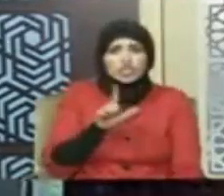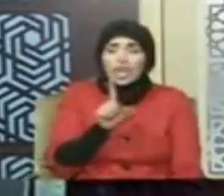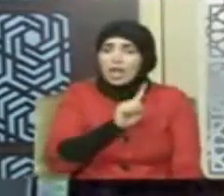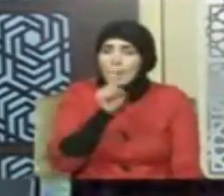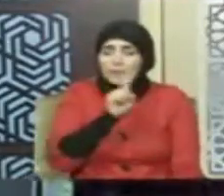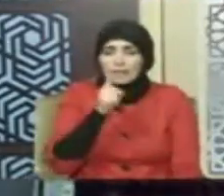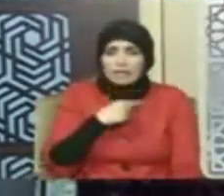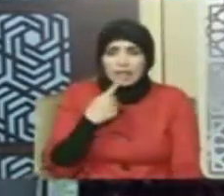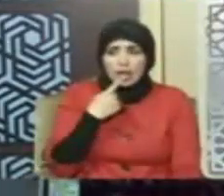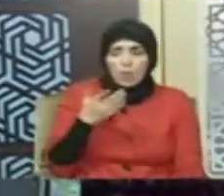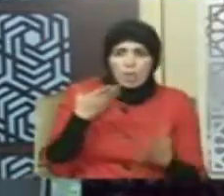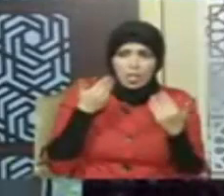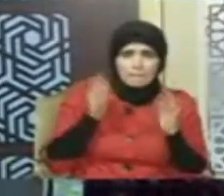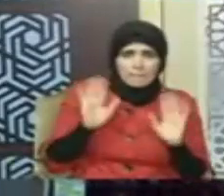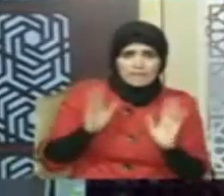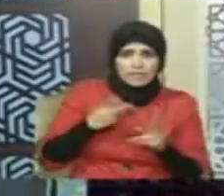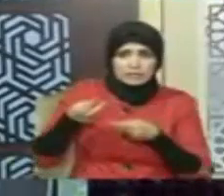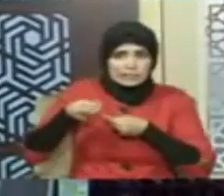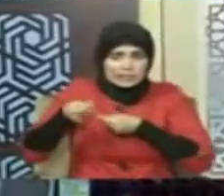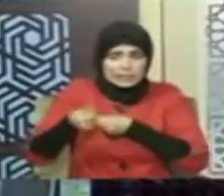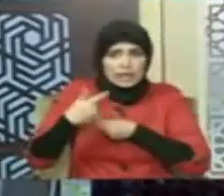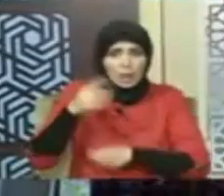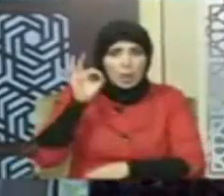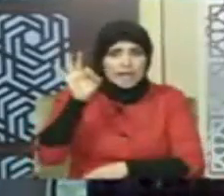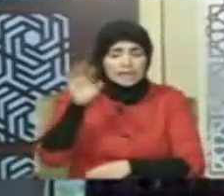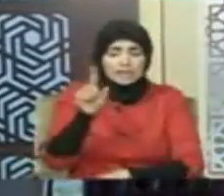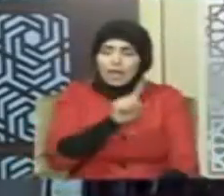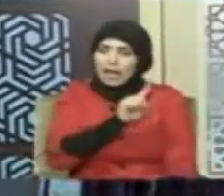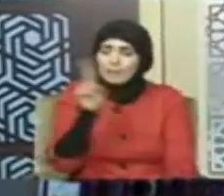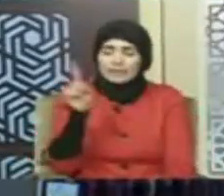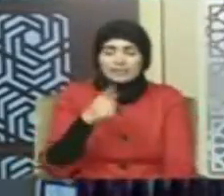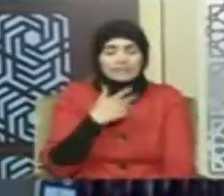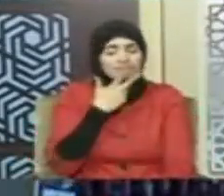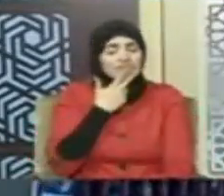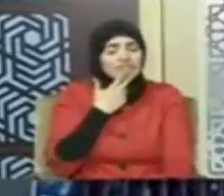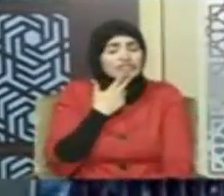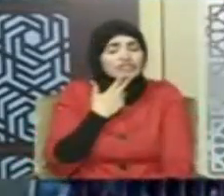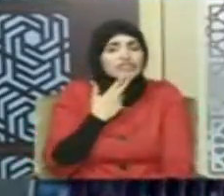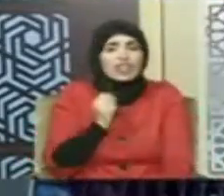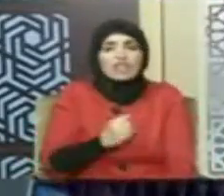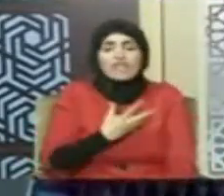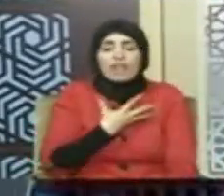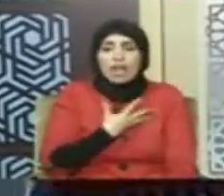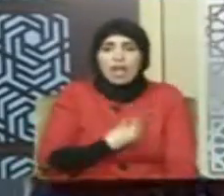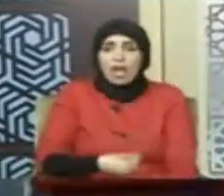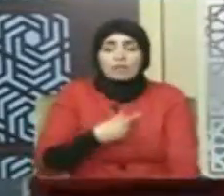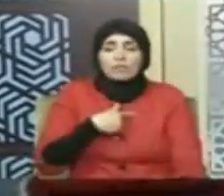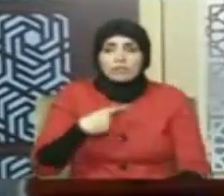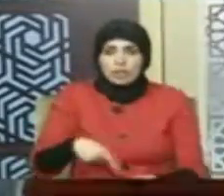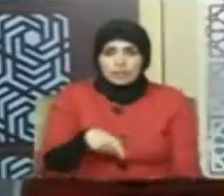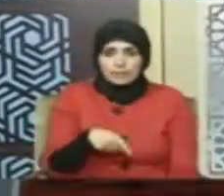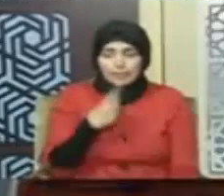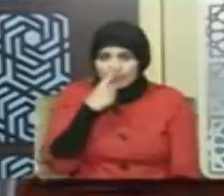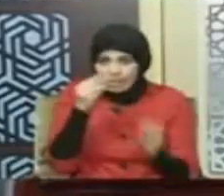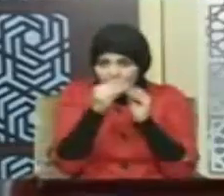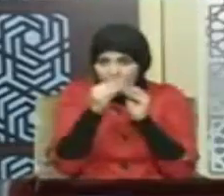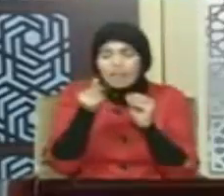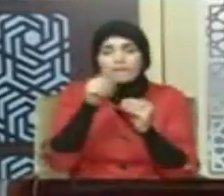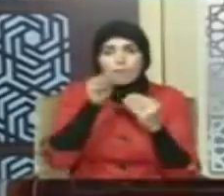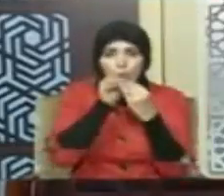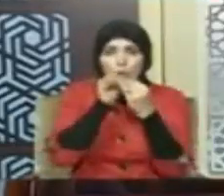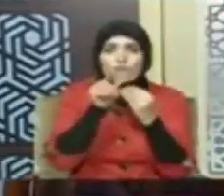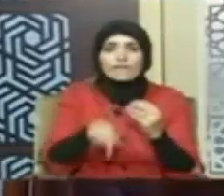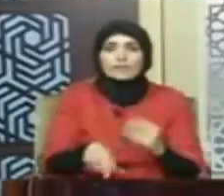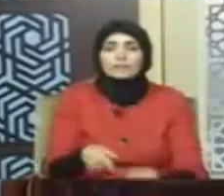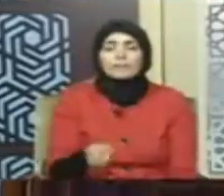يمكر ولا يحقد ولا يحسد، تقي نقي يألف ويؤلف.